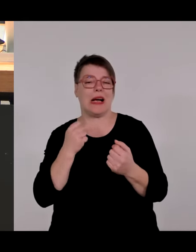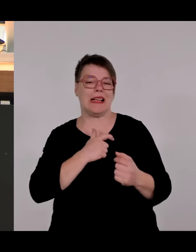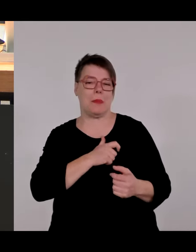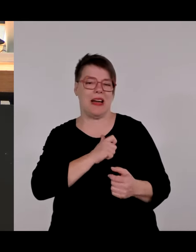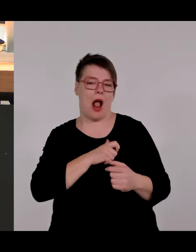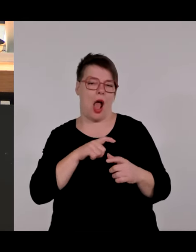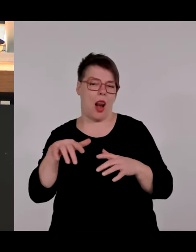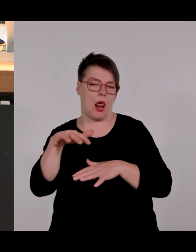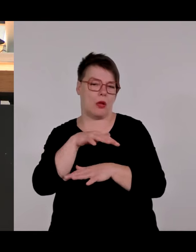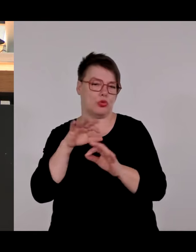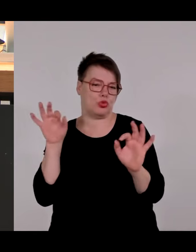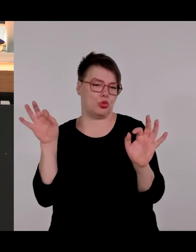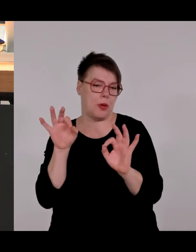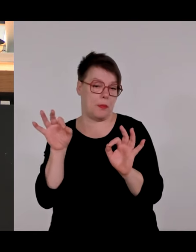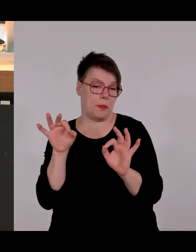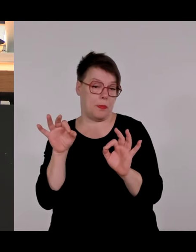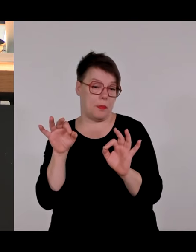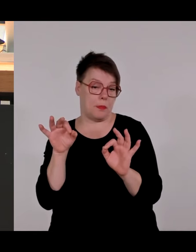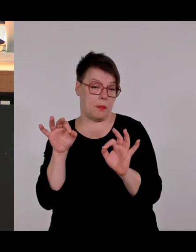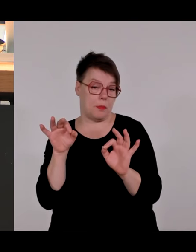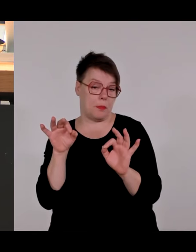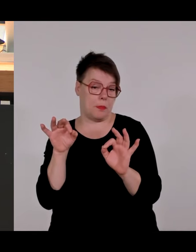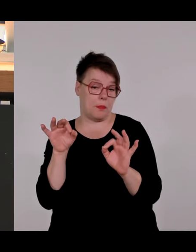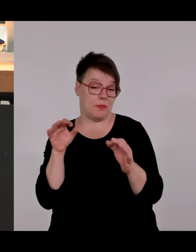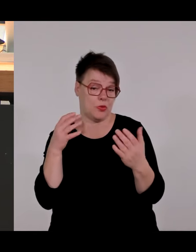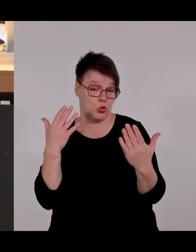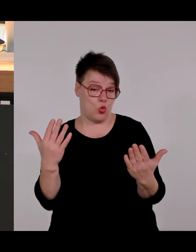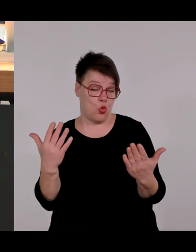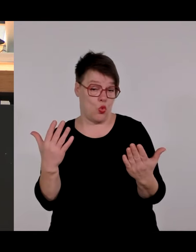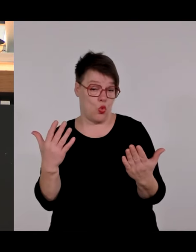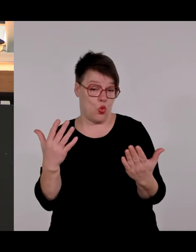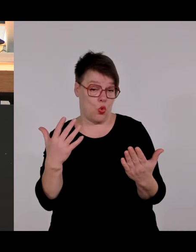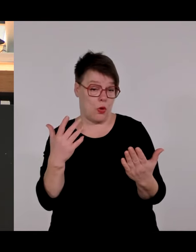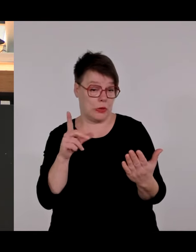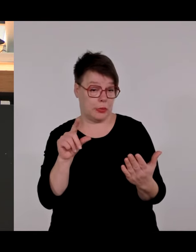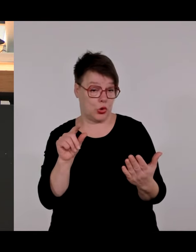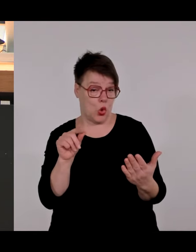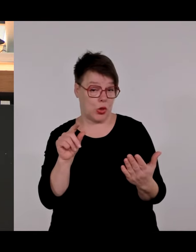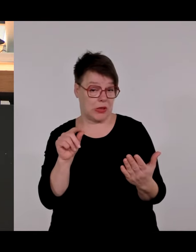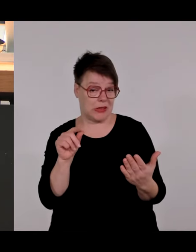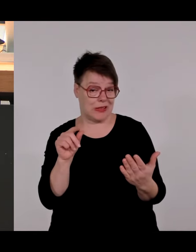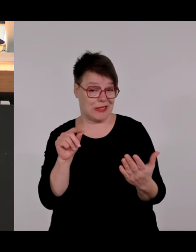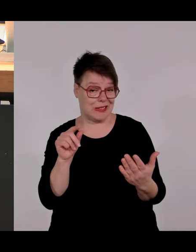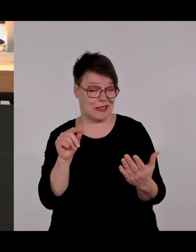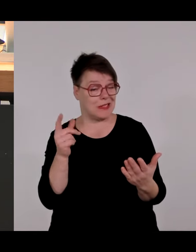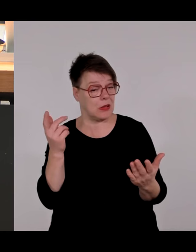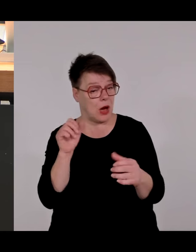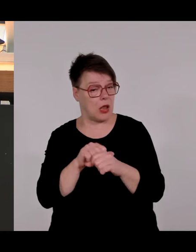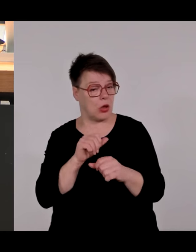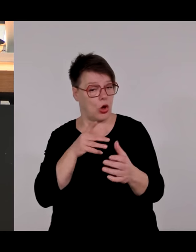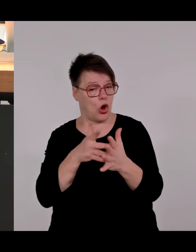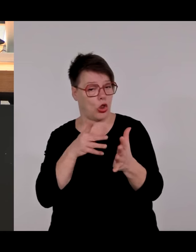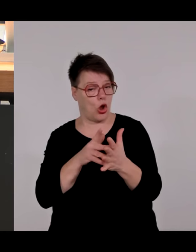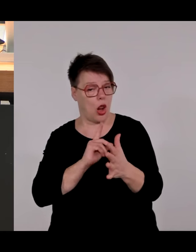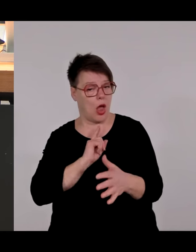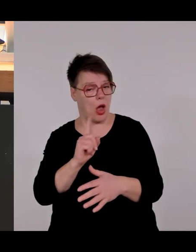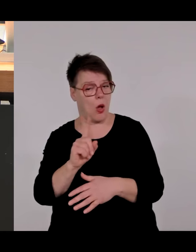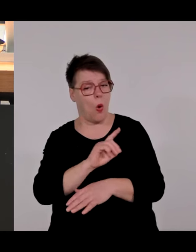werden auch vorgenommen. Wen kontrolliert die Polizei dort? Kontrolliert sie Kevin und Sören, die im Park sitzen und Schach